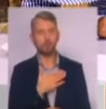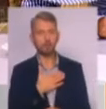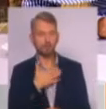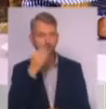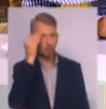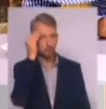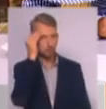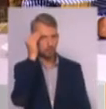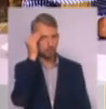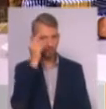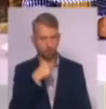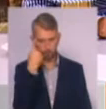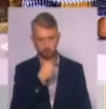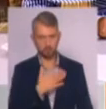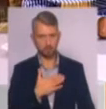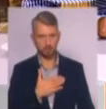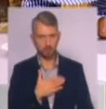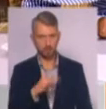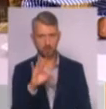думки, по